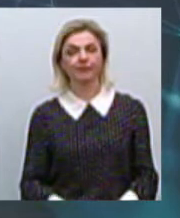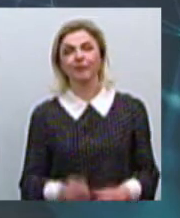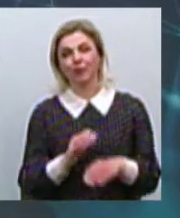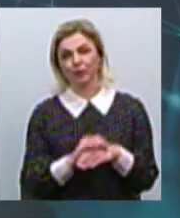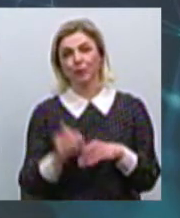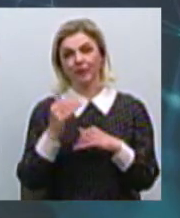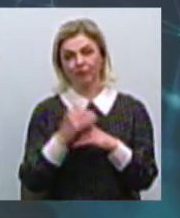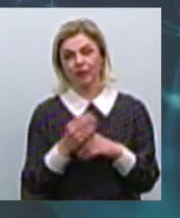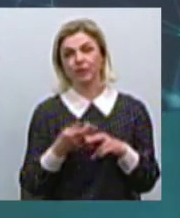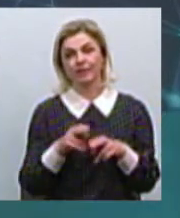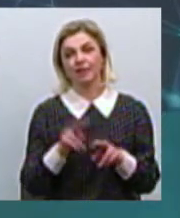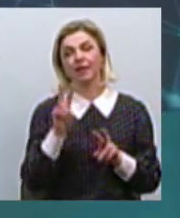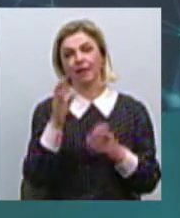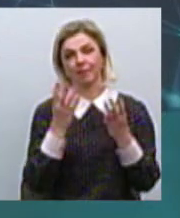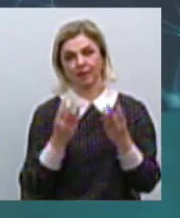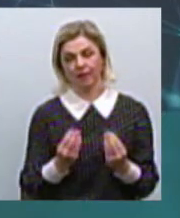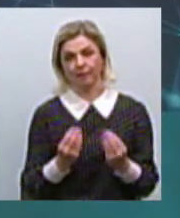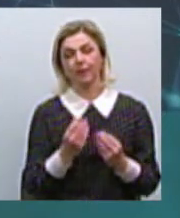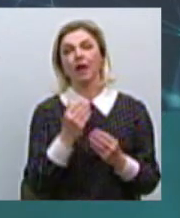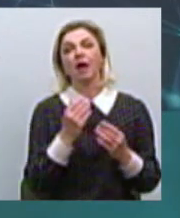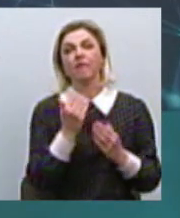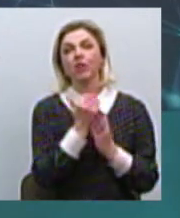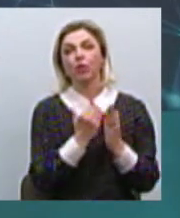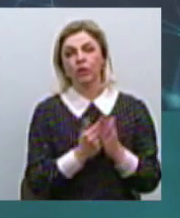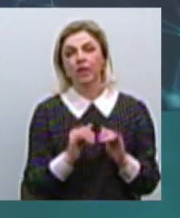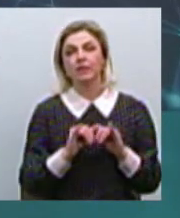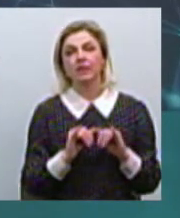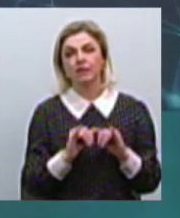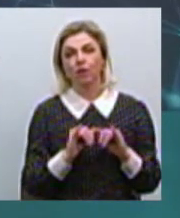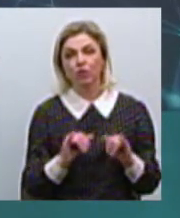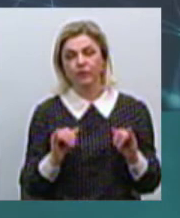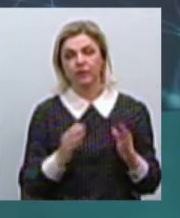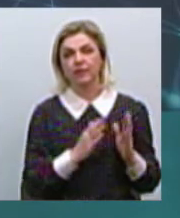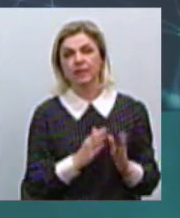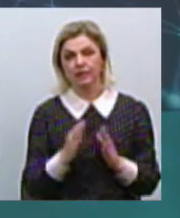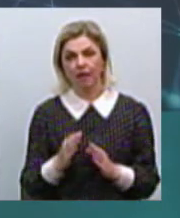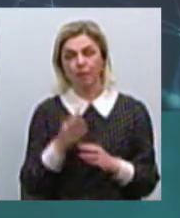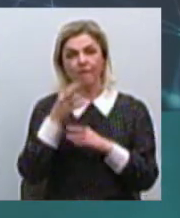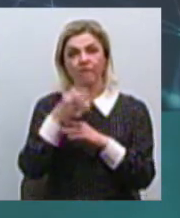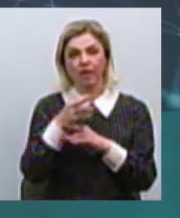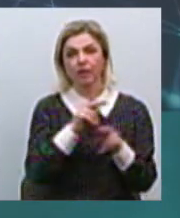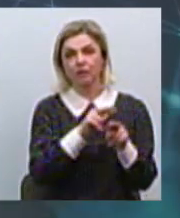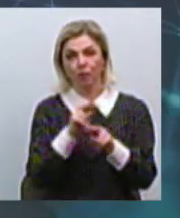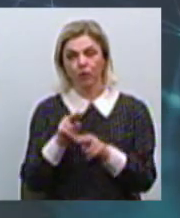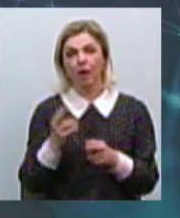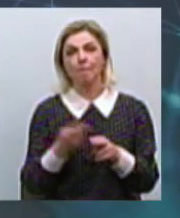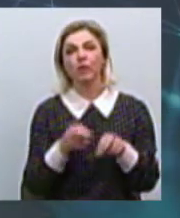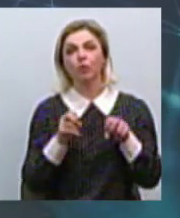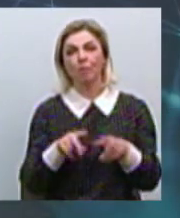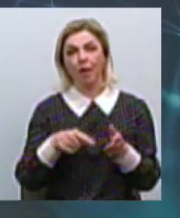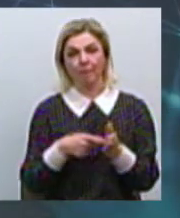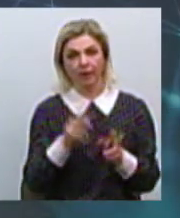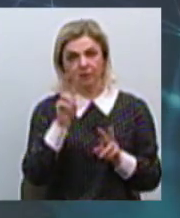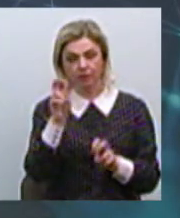Добрий вечір, це тема дня. В рамках розвитку системи міського відеоспостереження «Безпечне місто» в Миколаєві